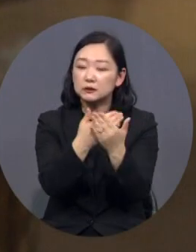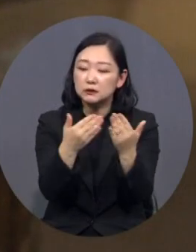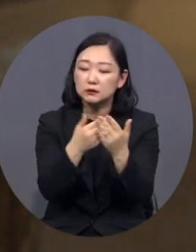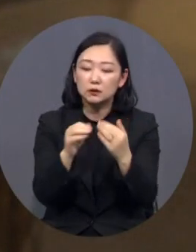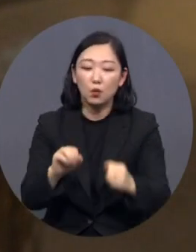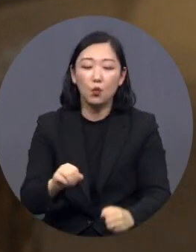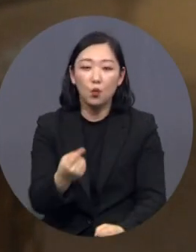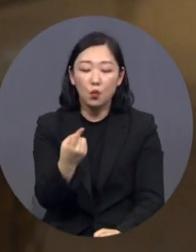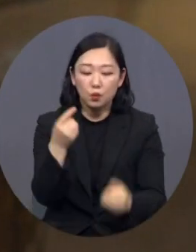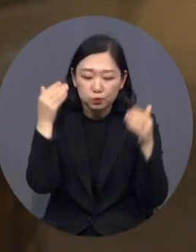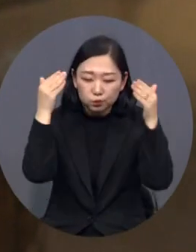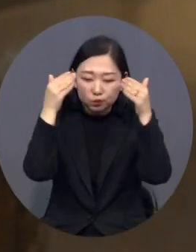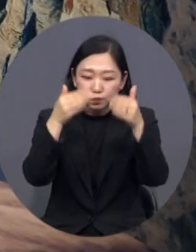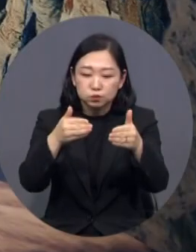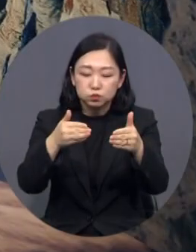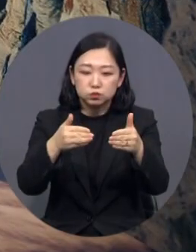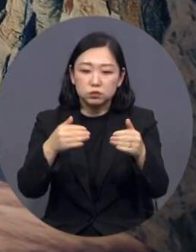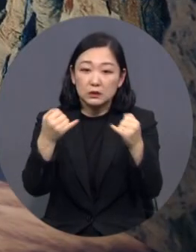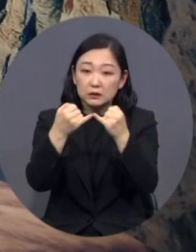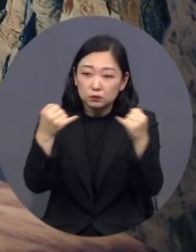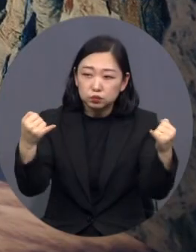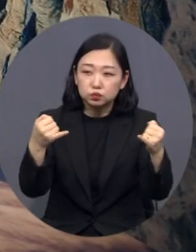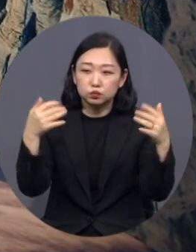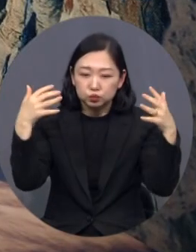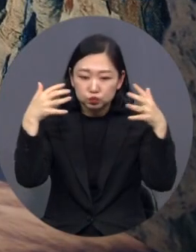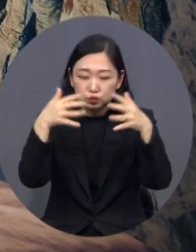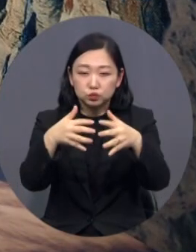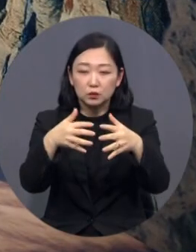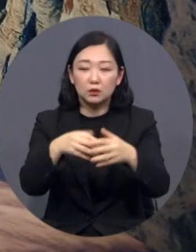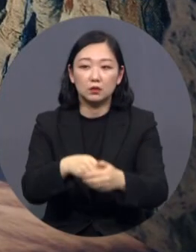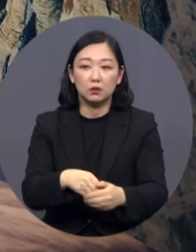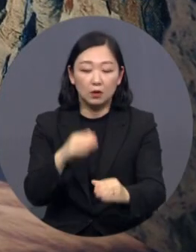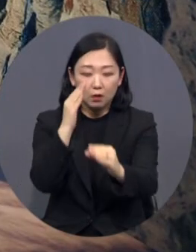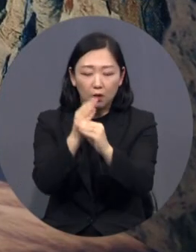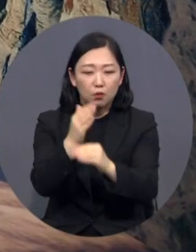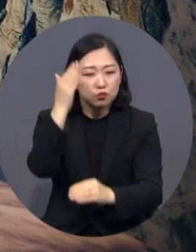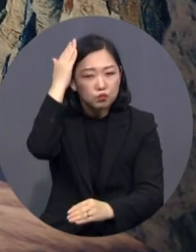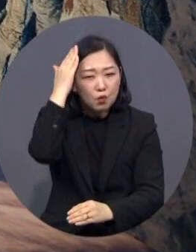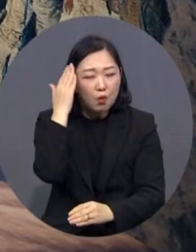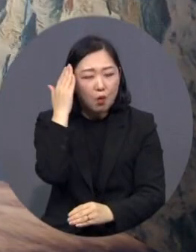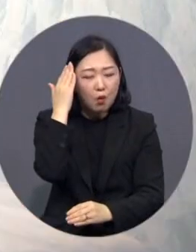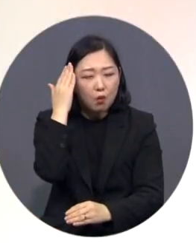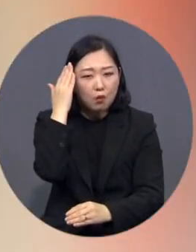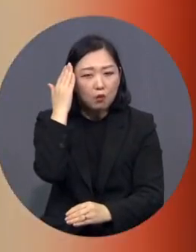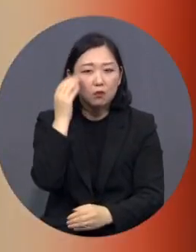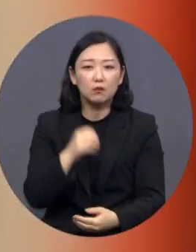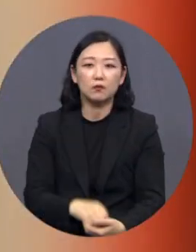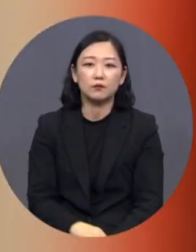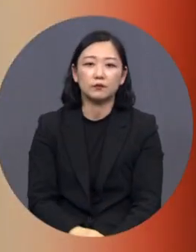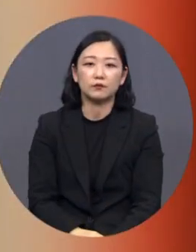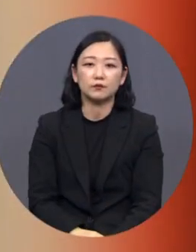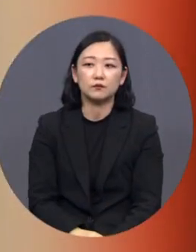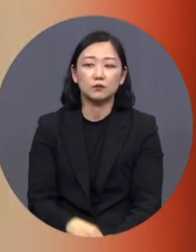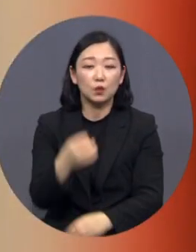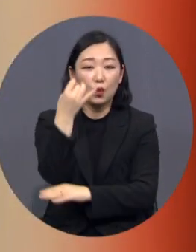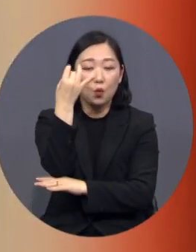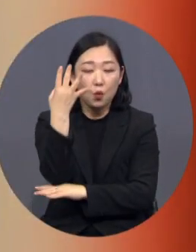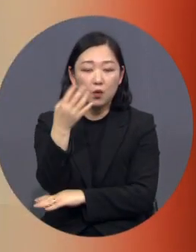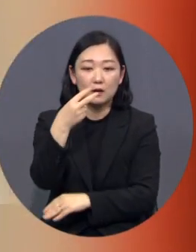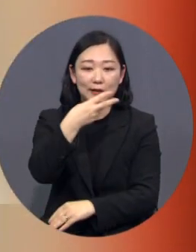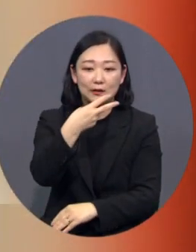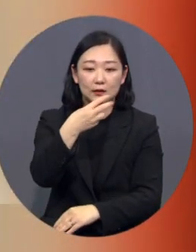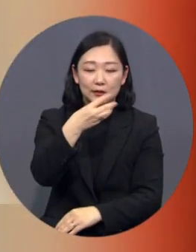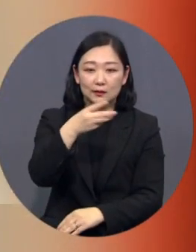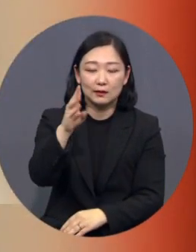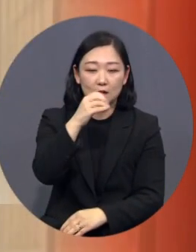원인을 향하는 수많은 선들 하지만 작품 가운데는 검게 가려져 있습니다 원래 타임즈에 실린